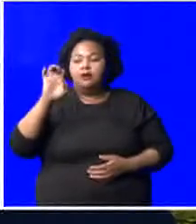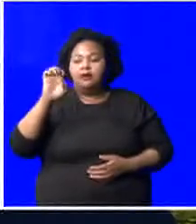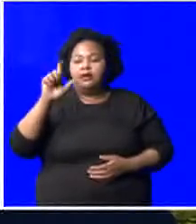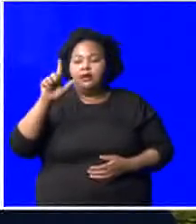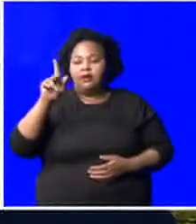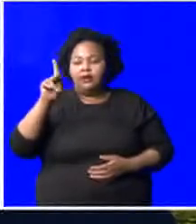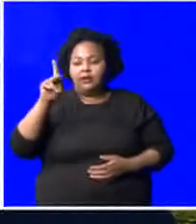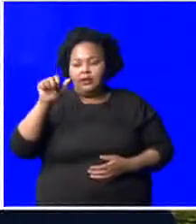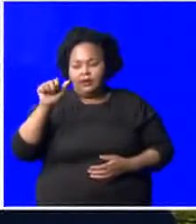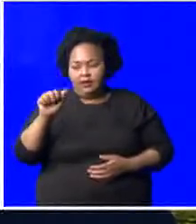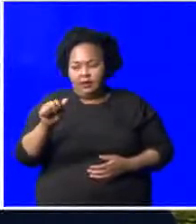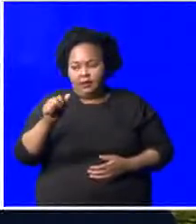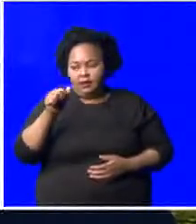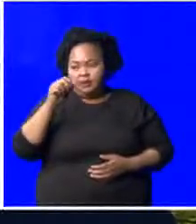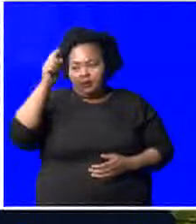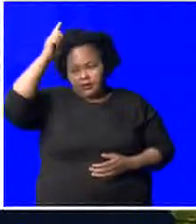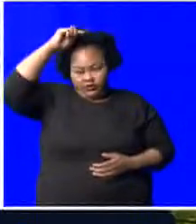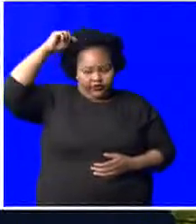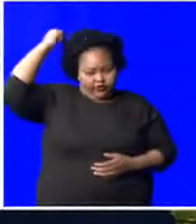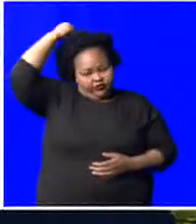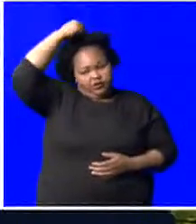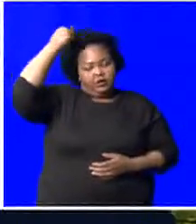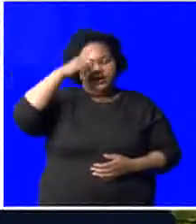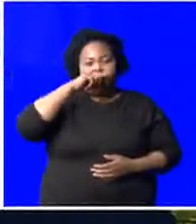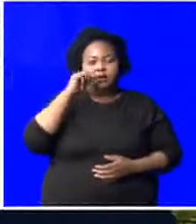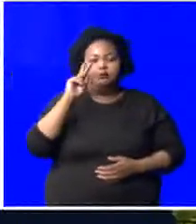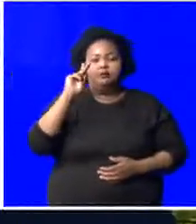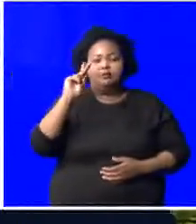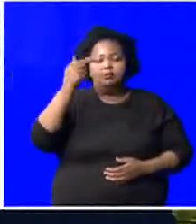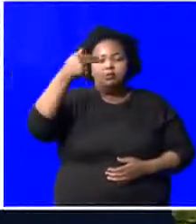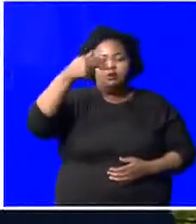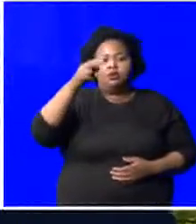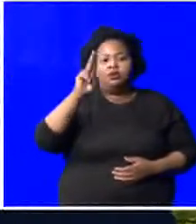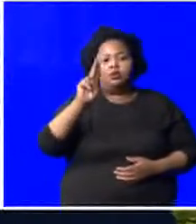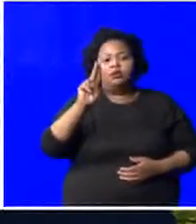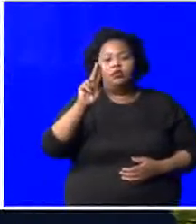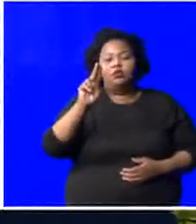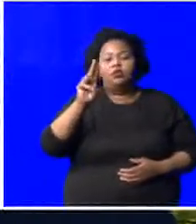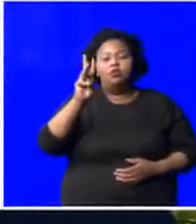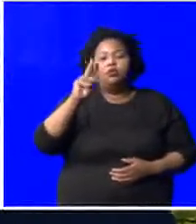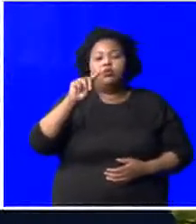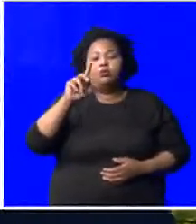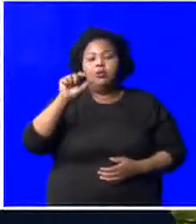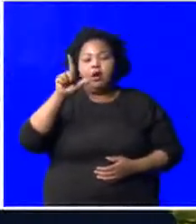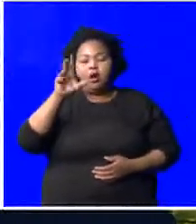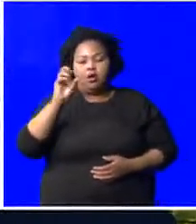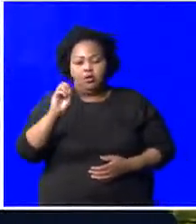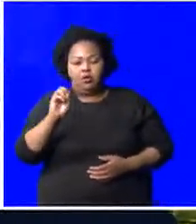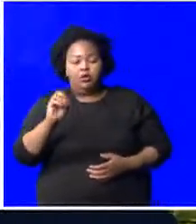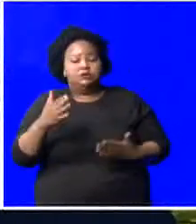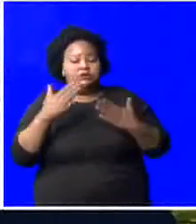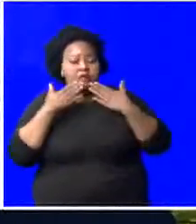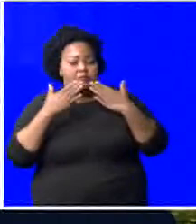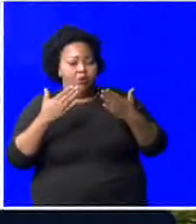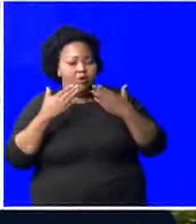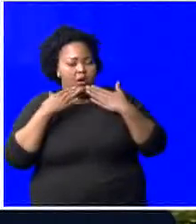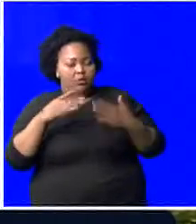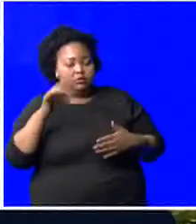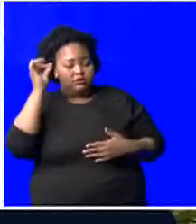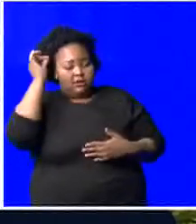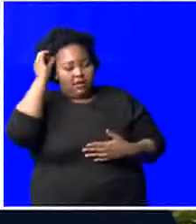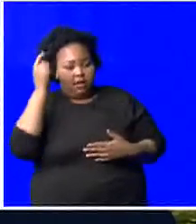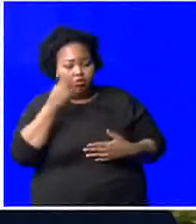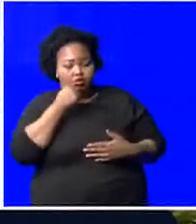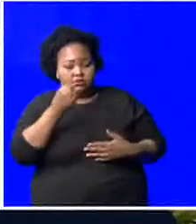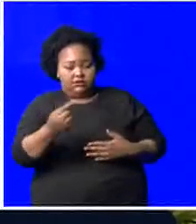lithuba losinikeza lona ukuthi sikuvunulise nawe usaphuka. Invoza longahlala nayo phasi kwakhiwe